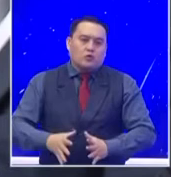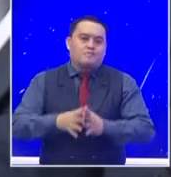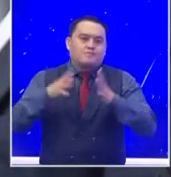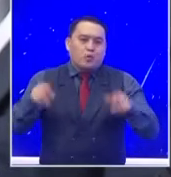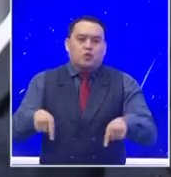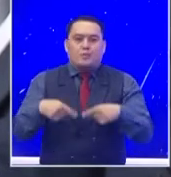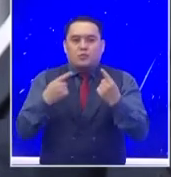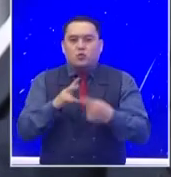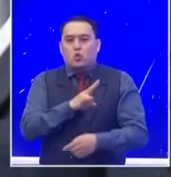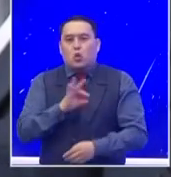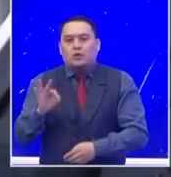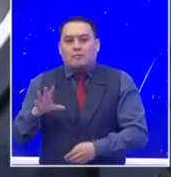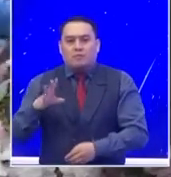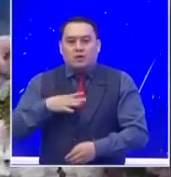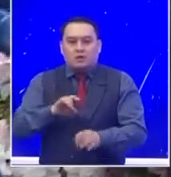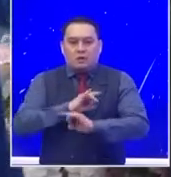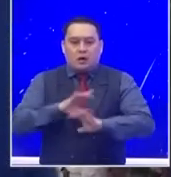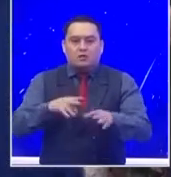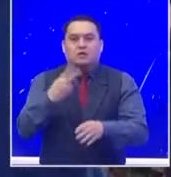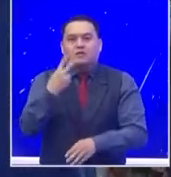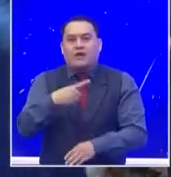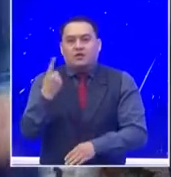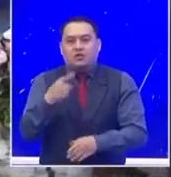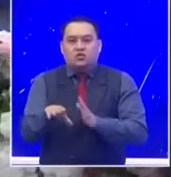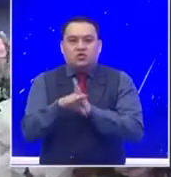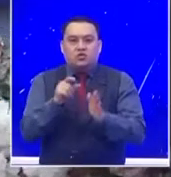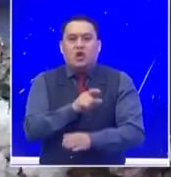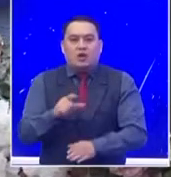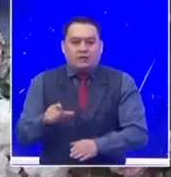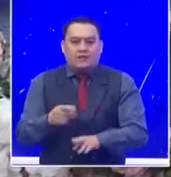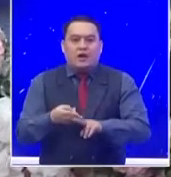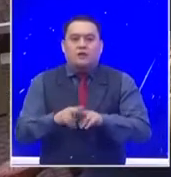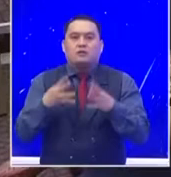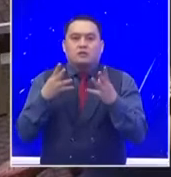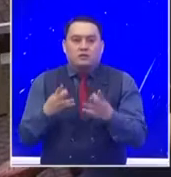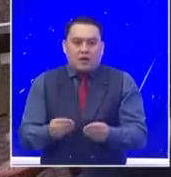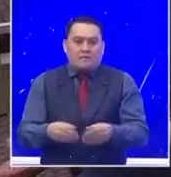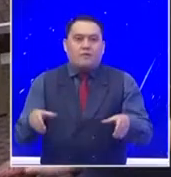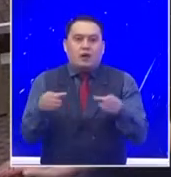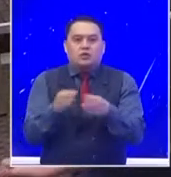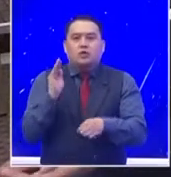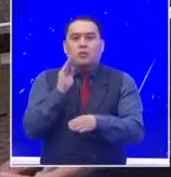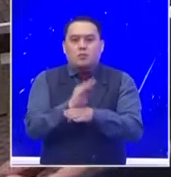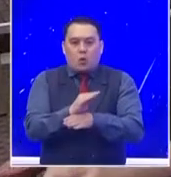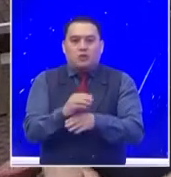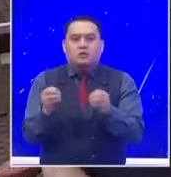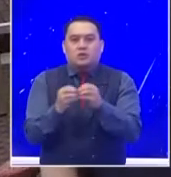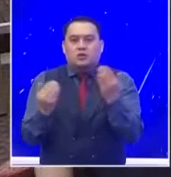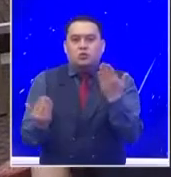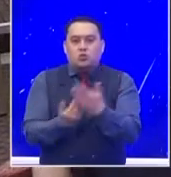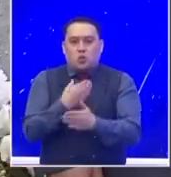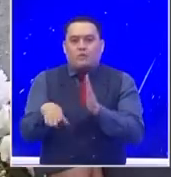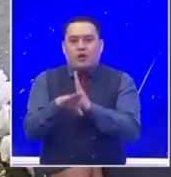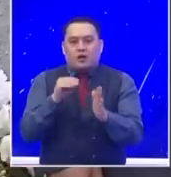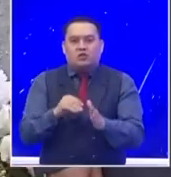процветание нур отан был отмечен и более 20 и членов также в этот день рыбы партийцев пополнились десятью новыми членами